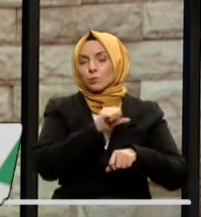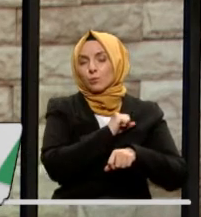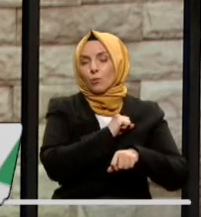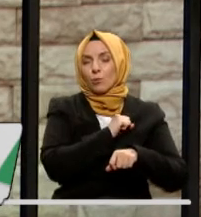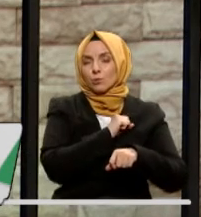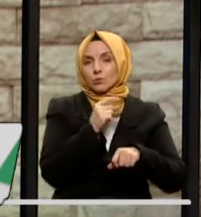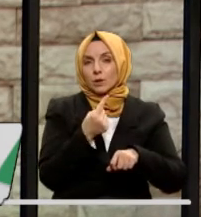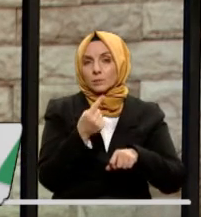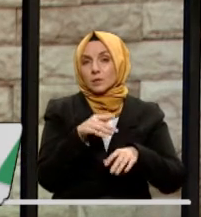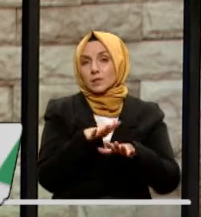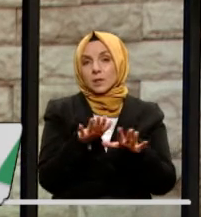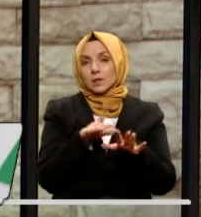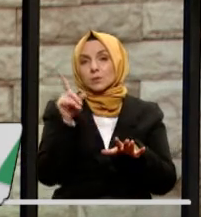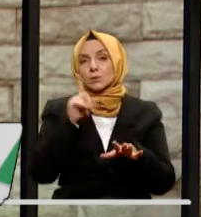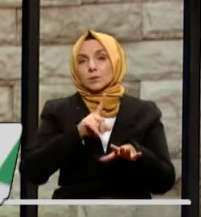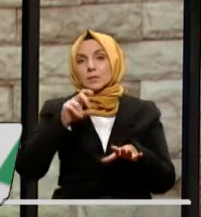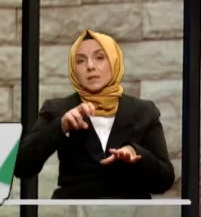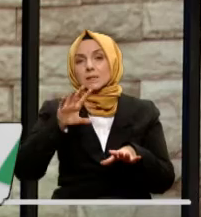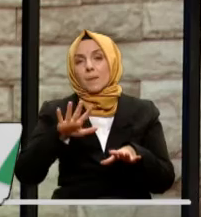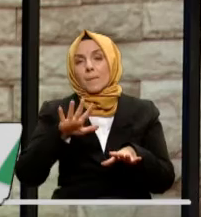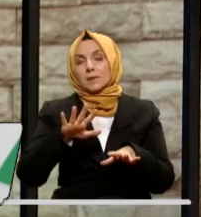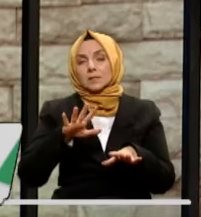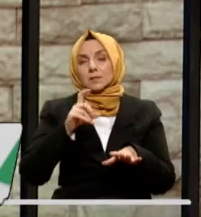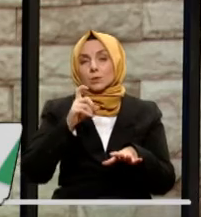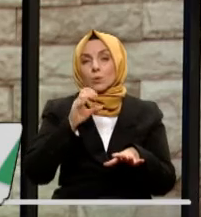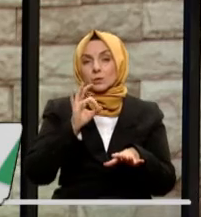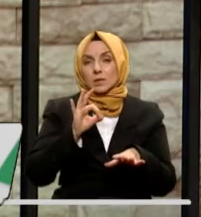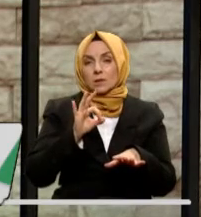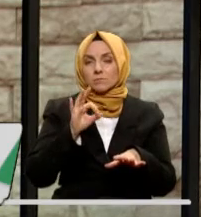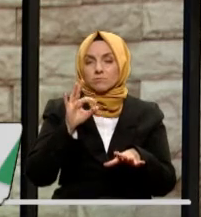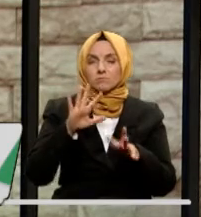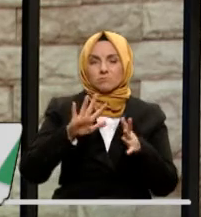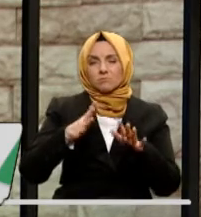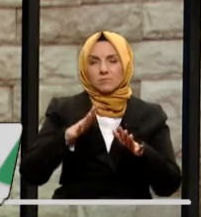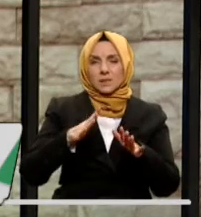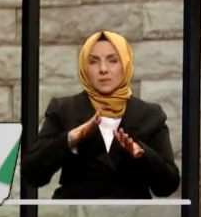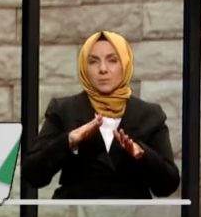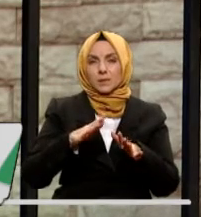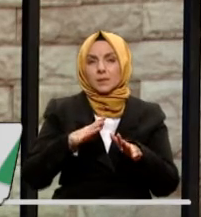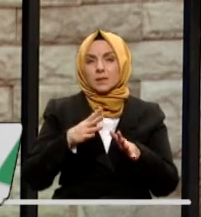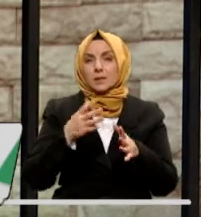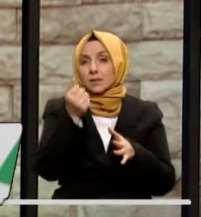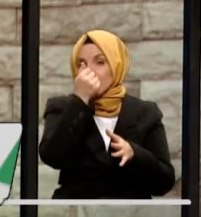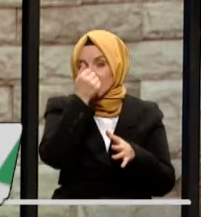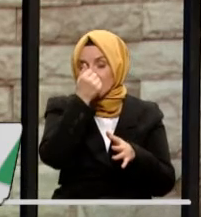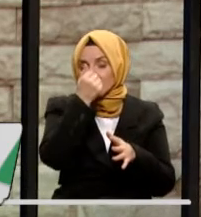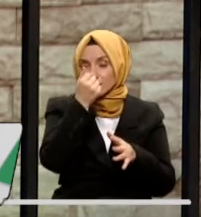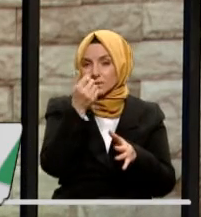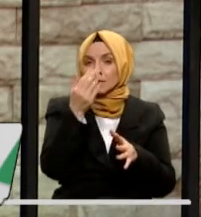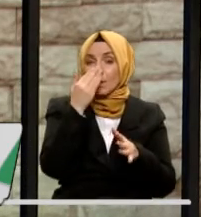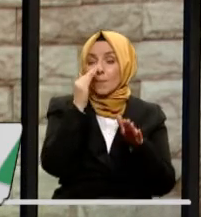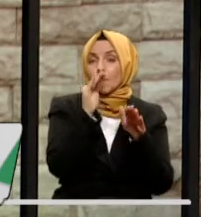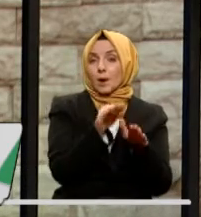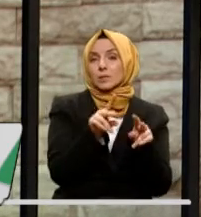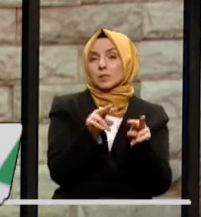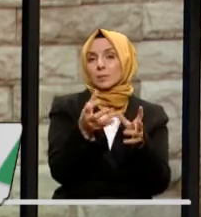değil yüzde 85-90 oranında aferez yöntemi ile alınan bir yöntem Yani kan bağışı gibi aynı yöntem